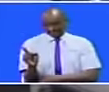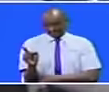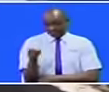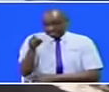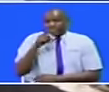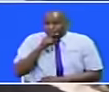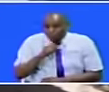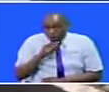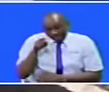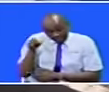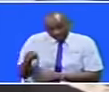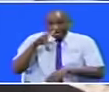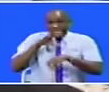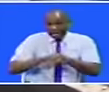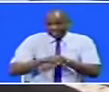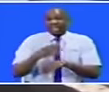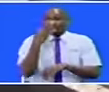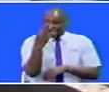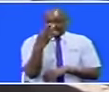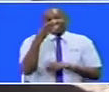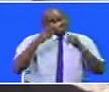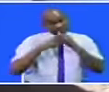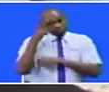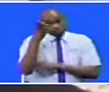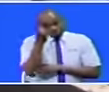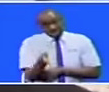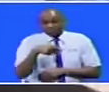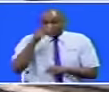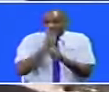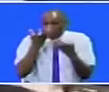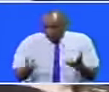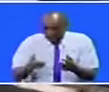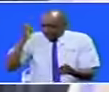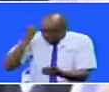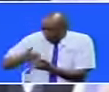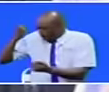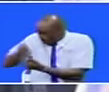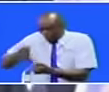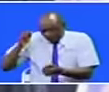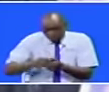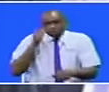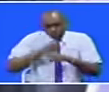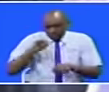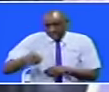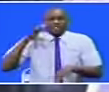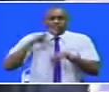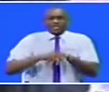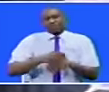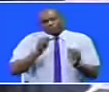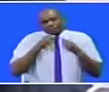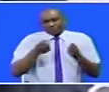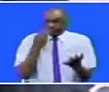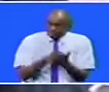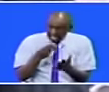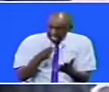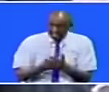Kijana Muriuki Nderitu aliyepata alama 372 amekuwa akifanya kazi katika matimbo ya chaka kule Kieni ili kujaribu kutafuta pesa